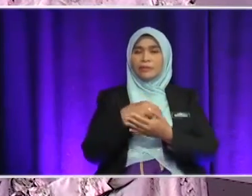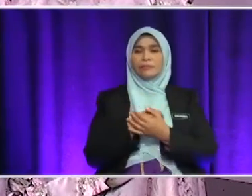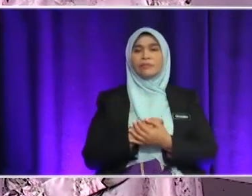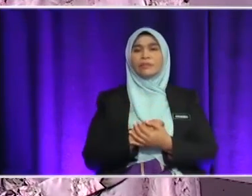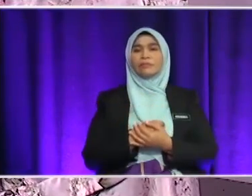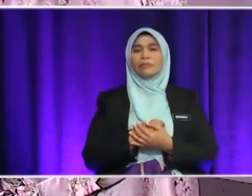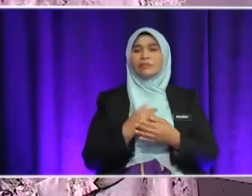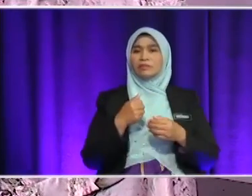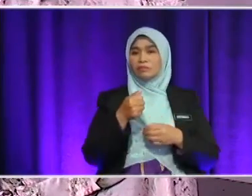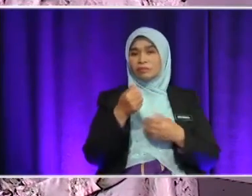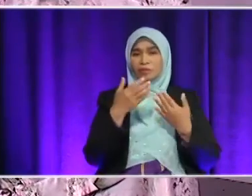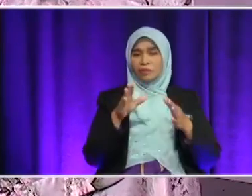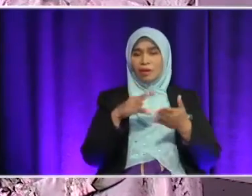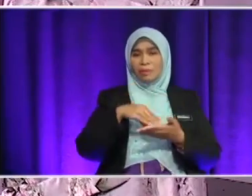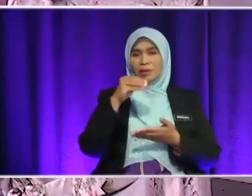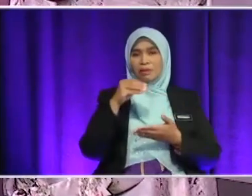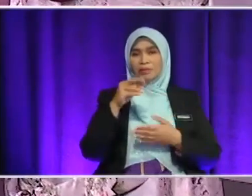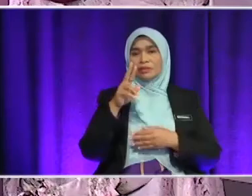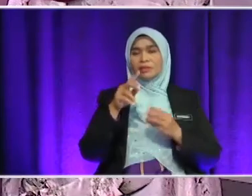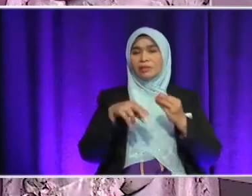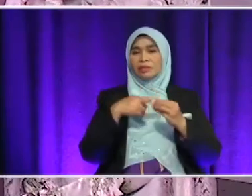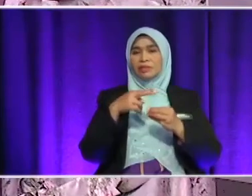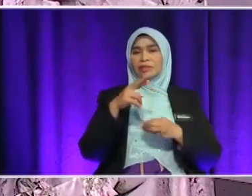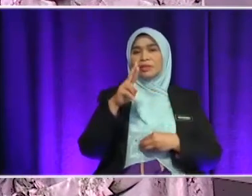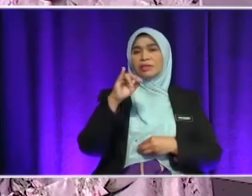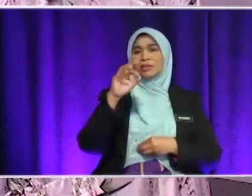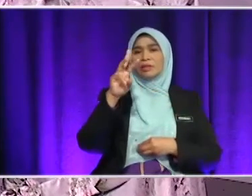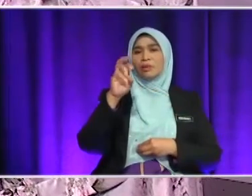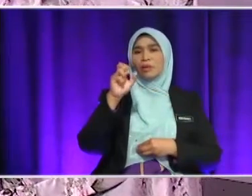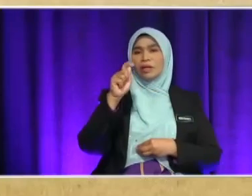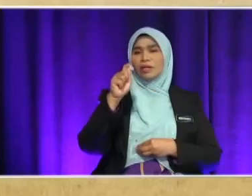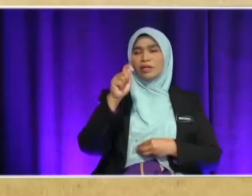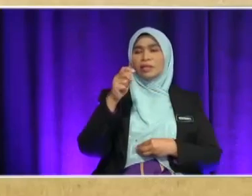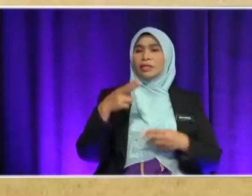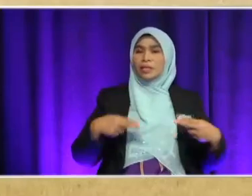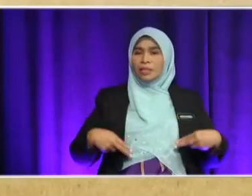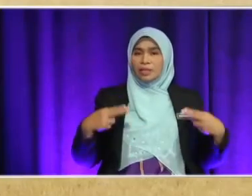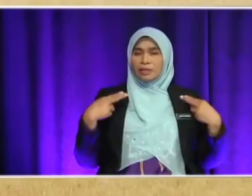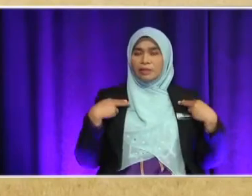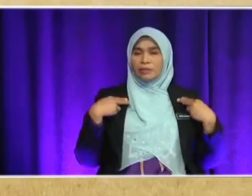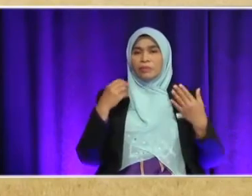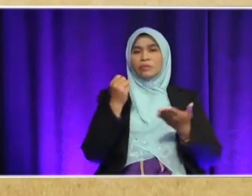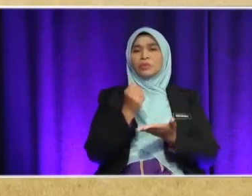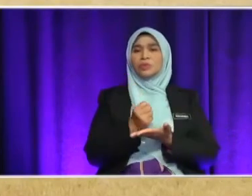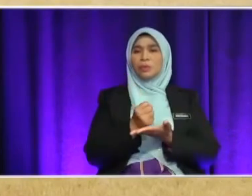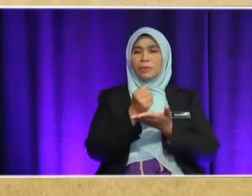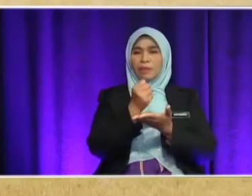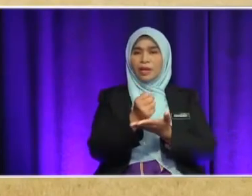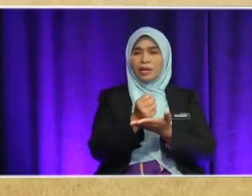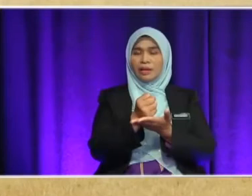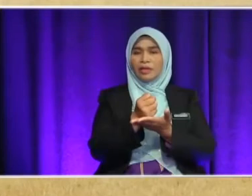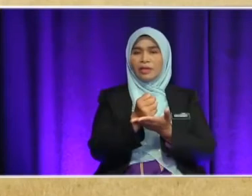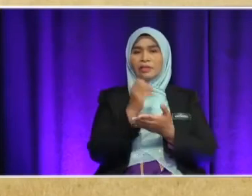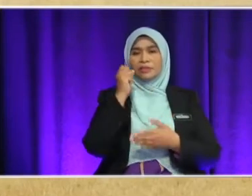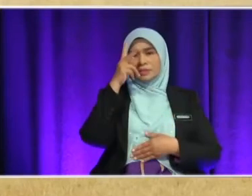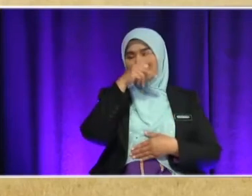mempelajari riwayat hidup Oke sumbangan iktibar sudah aku di kongsi tadi Oleh rekan-rekan kita